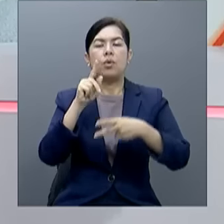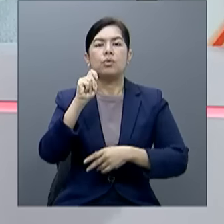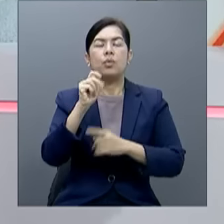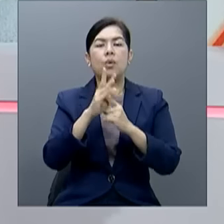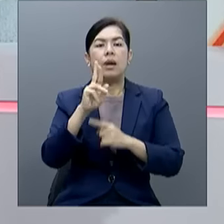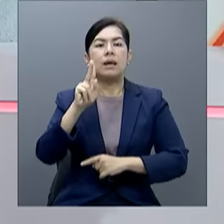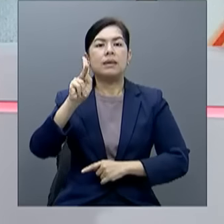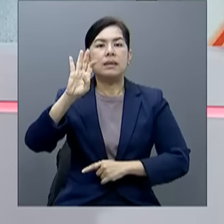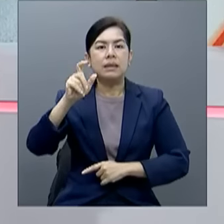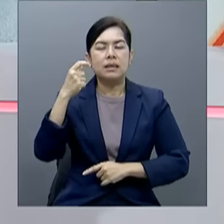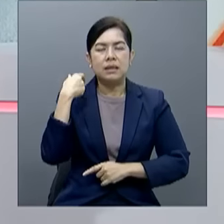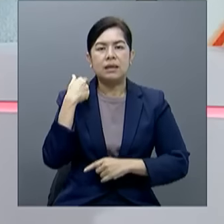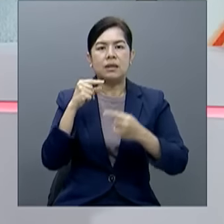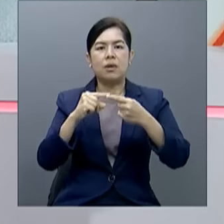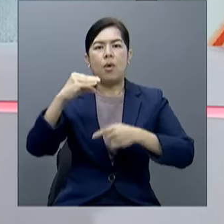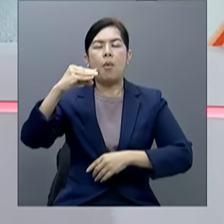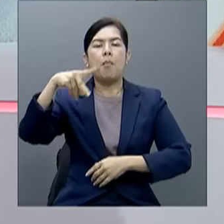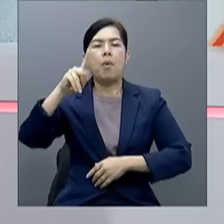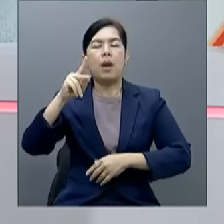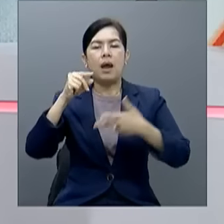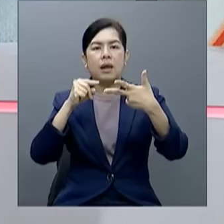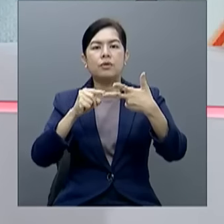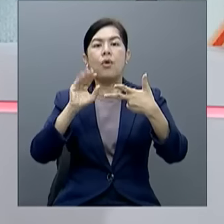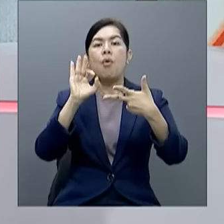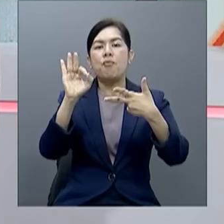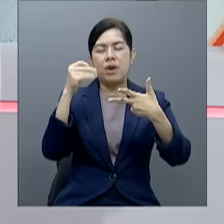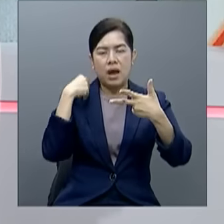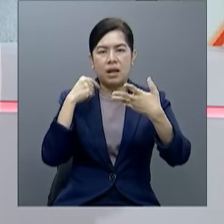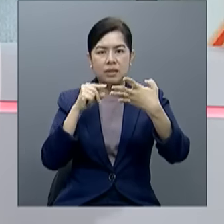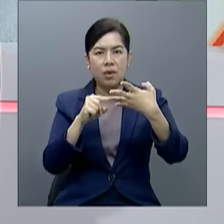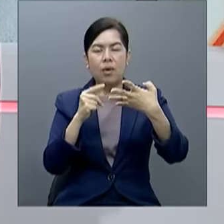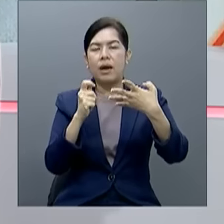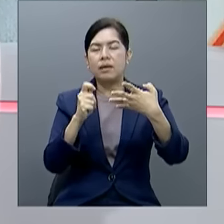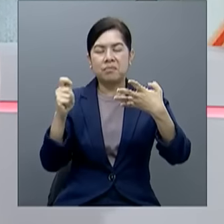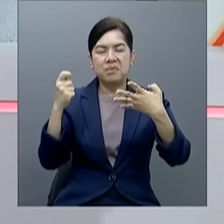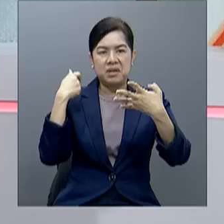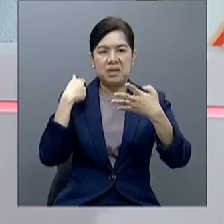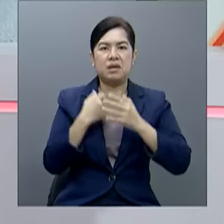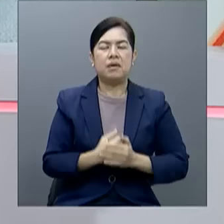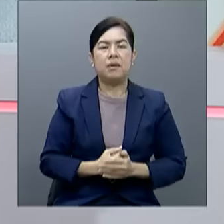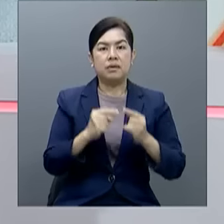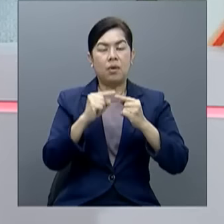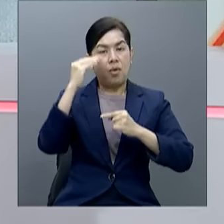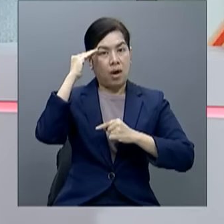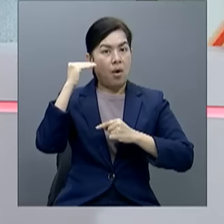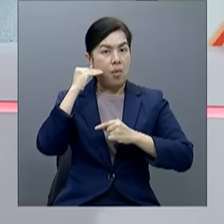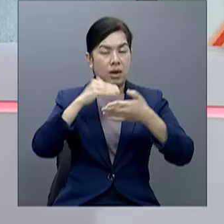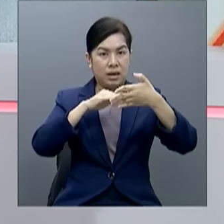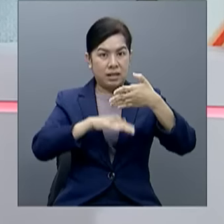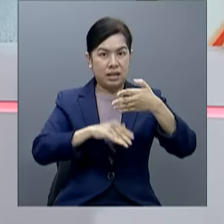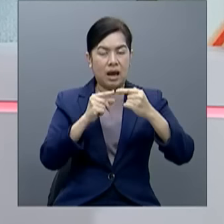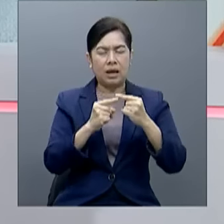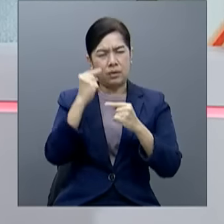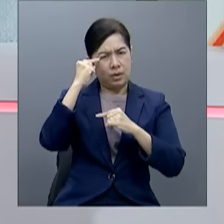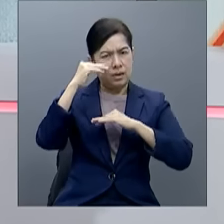ลนด์แล้วก็ประเทศเอสโตเนียค่ะรัฐบาลเกาหลีใต้นั้นตั้งเป้าไว้นะคะว่าภายในปี2027จะก้าวขึ้นไปเป็